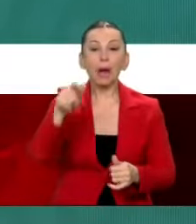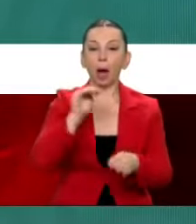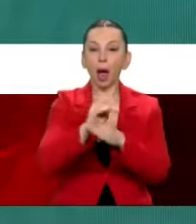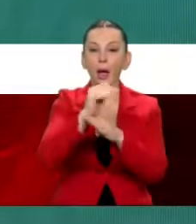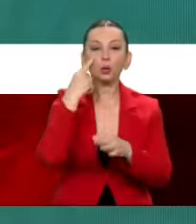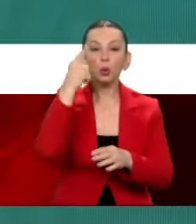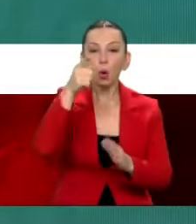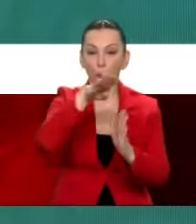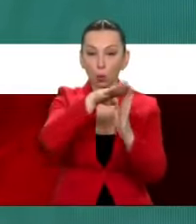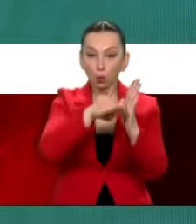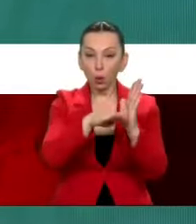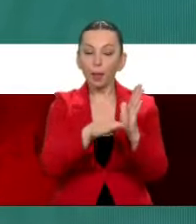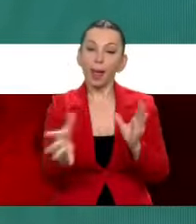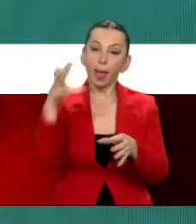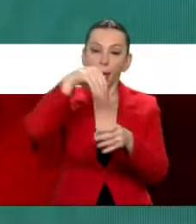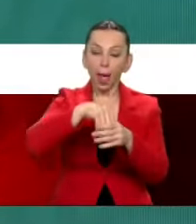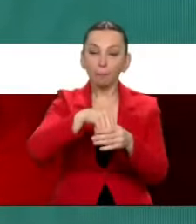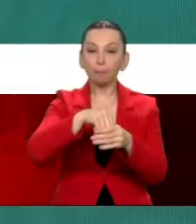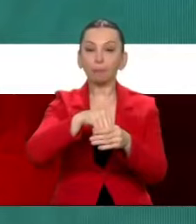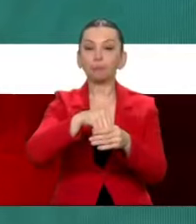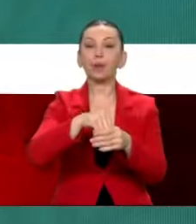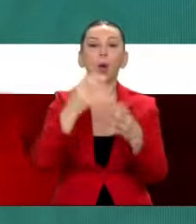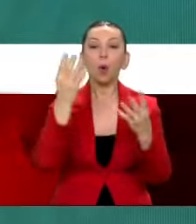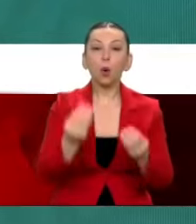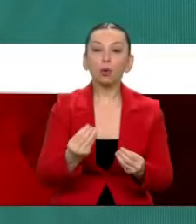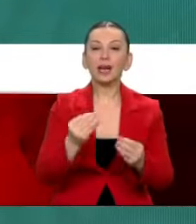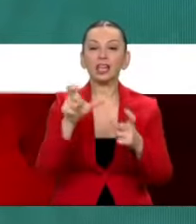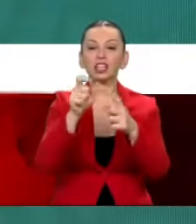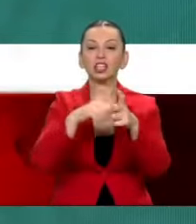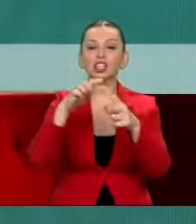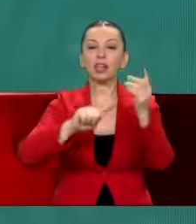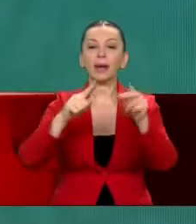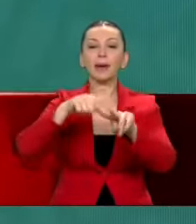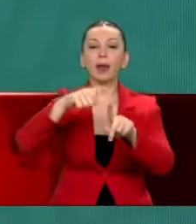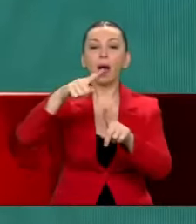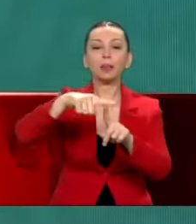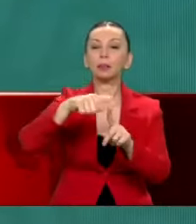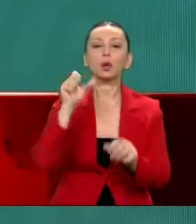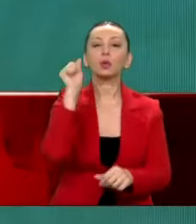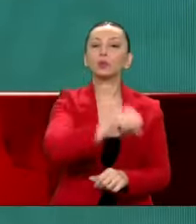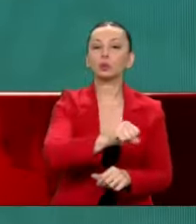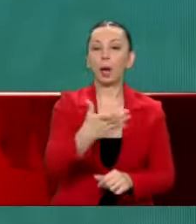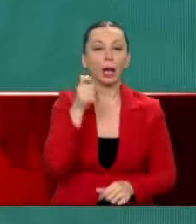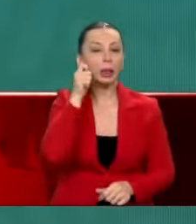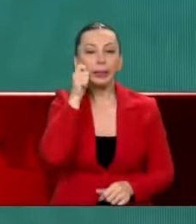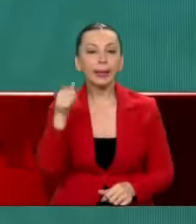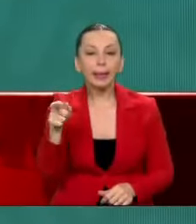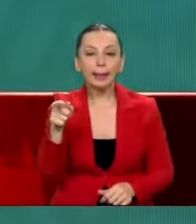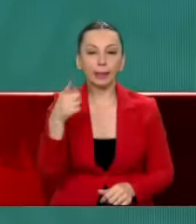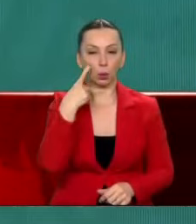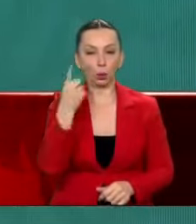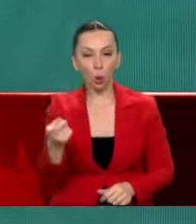kurallarının bütününü temsil eden şeriata düşmanlık esasında dininin